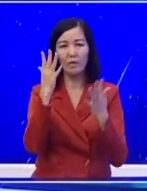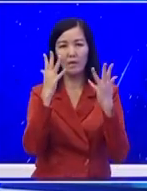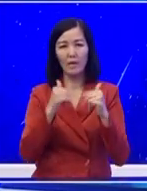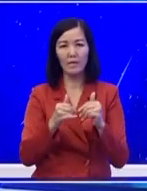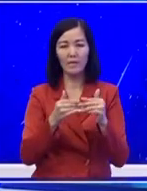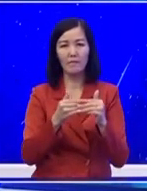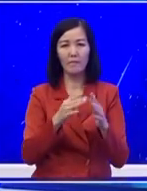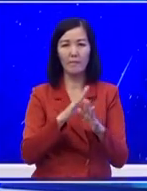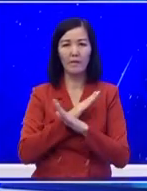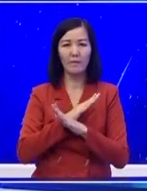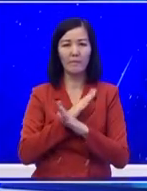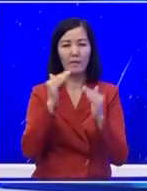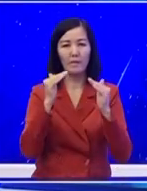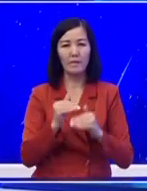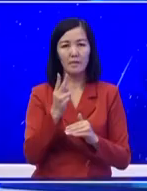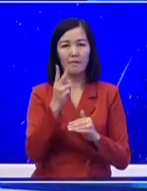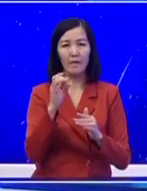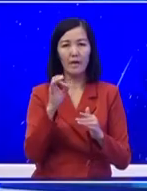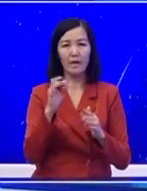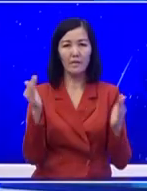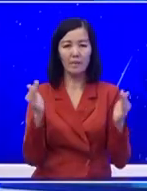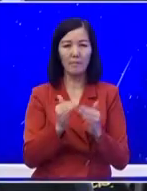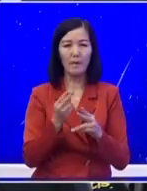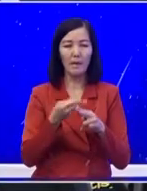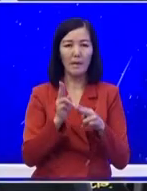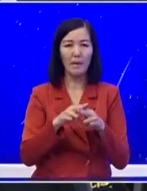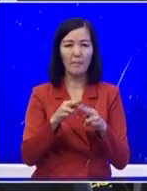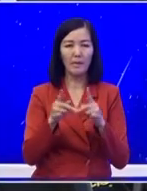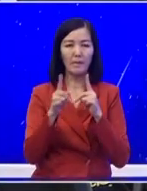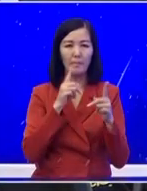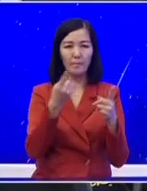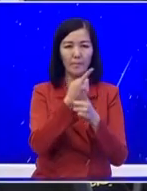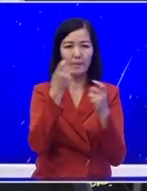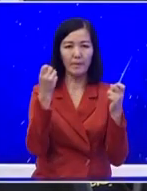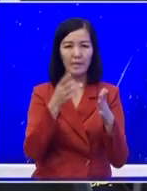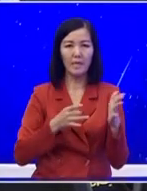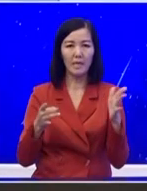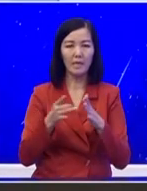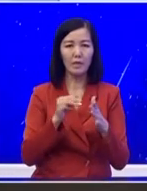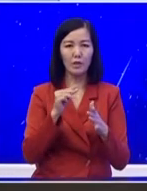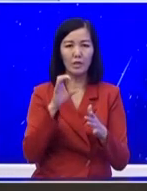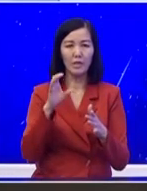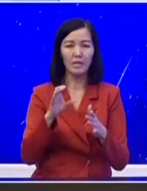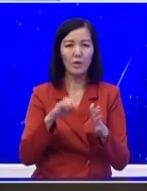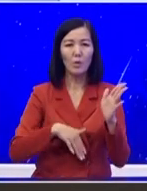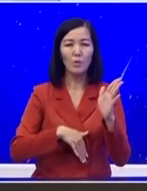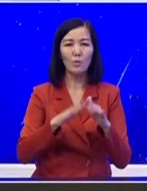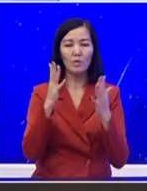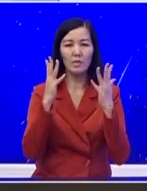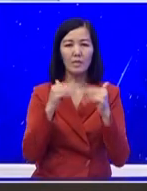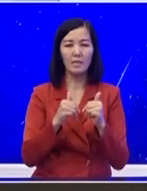количество погибших снизилось почти в 2 раза. Об этом на брифинге сообщили представители регионального департамента по чрезвычайным